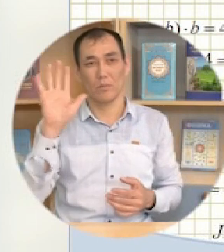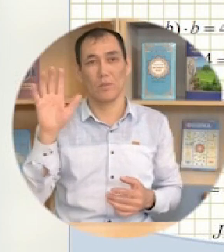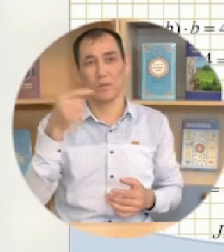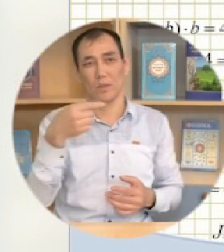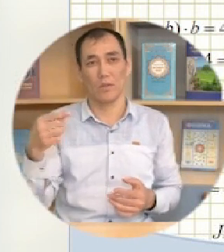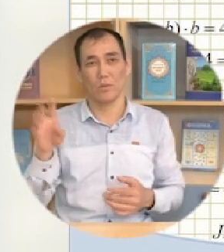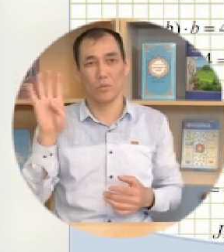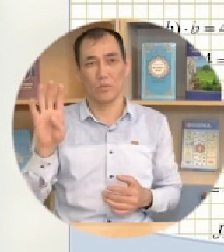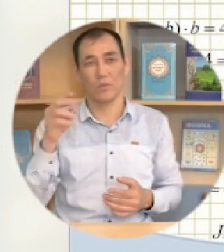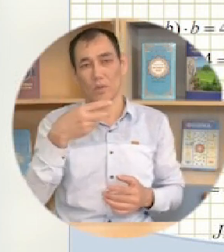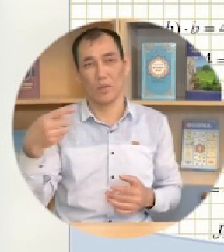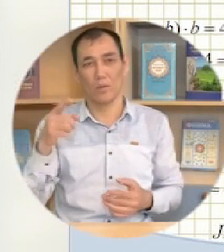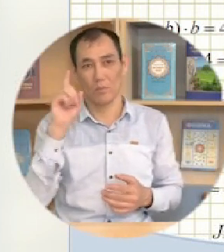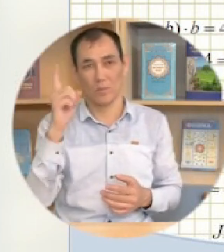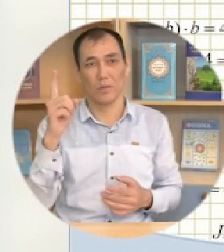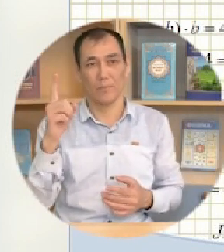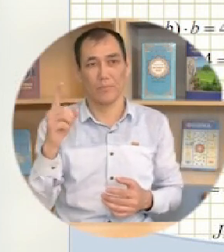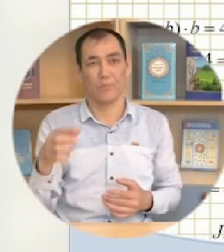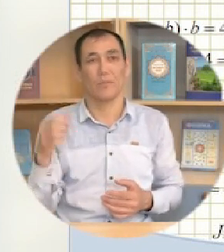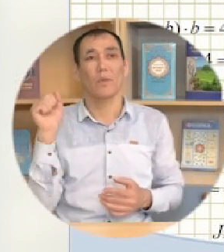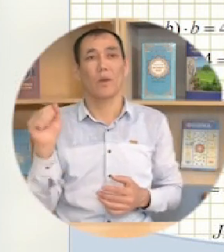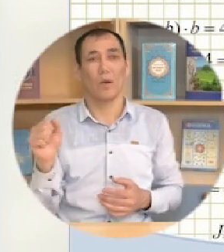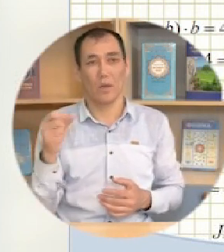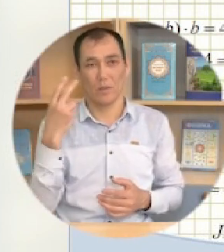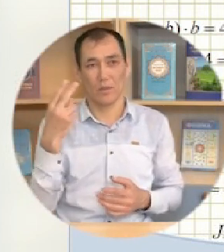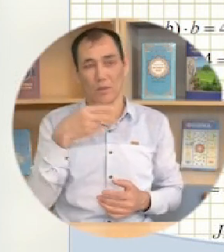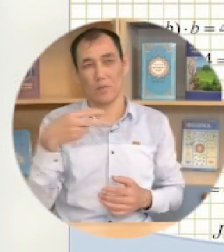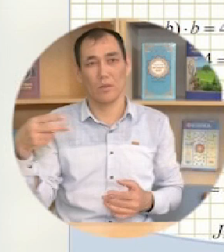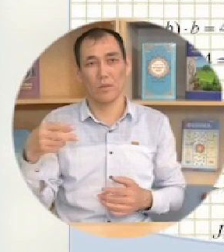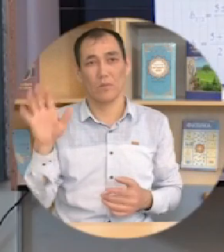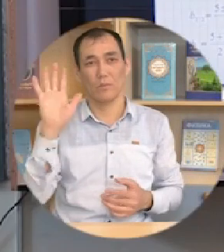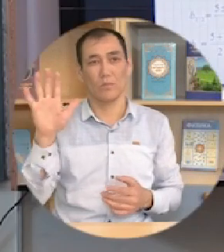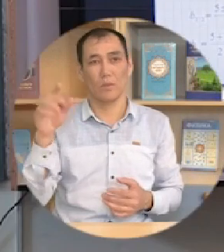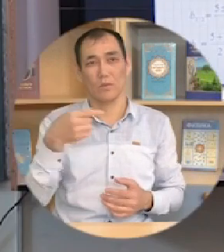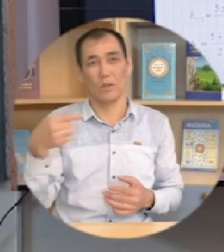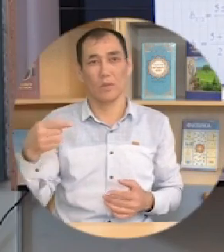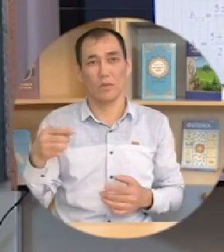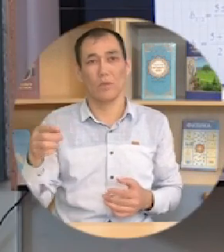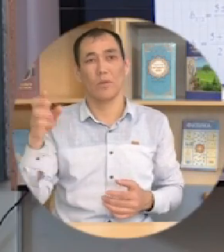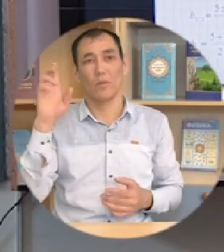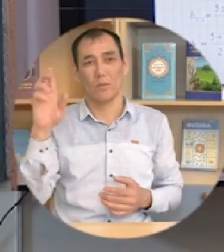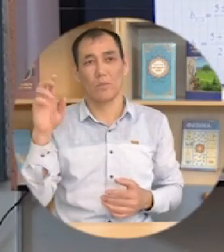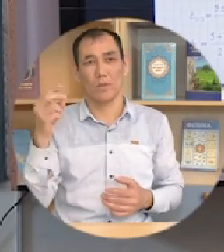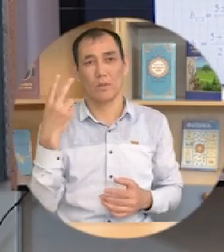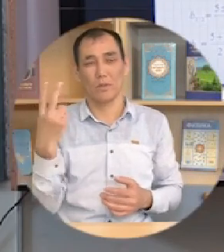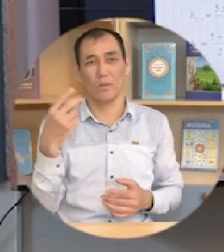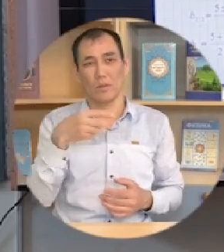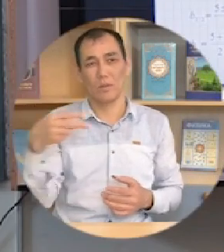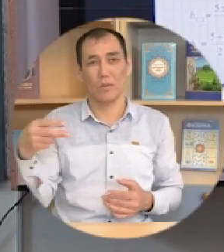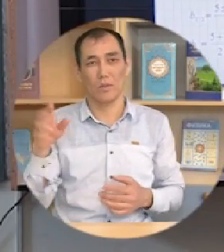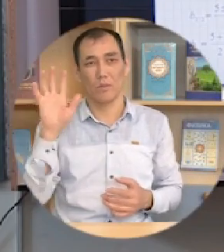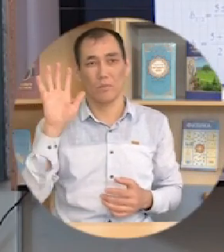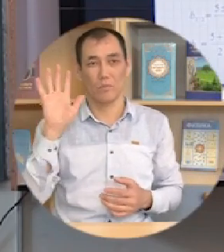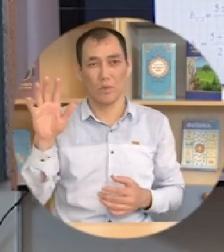алынған 4 тең 1 болады. А2 тең 5 алу, В2 тең